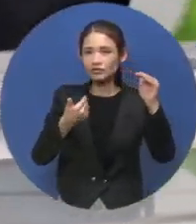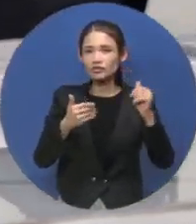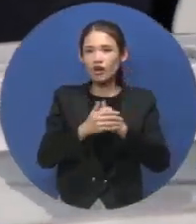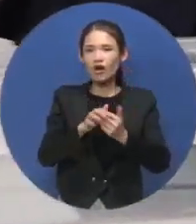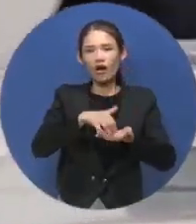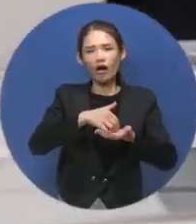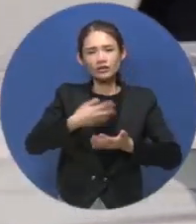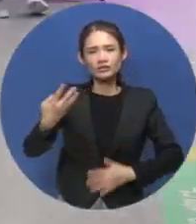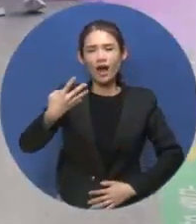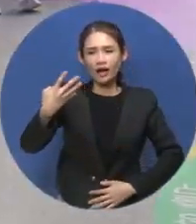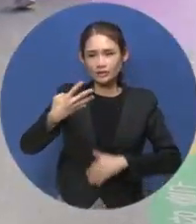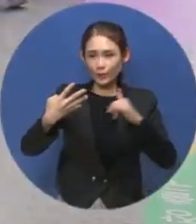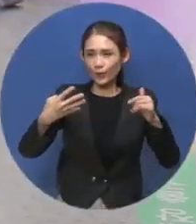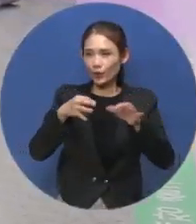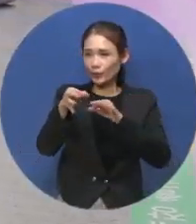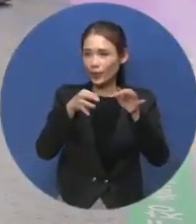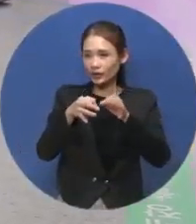있습니다.